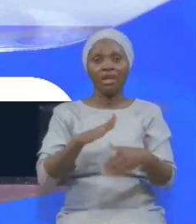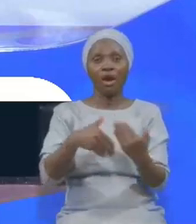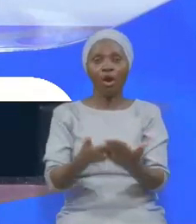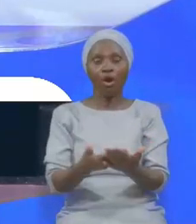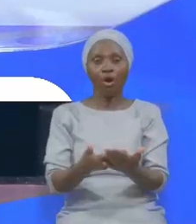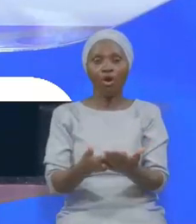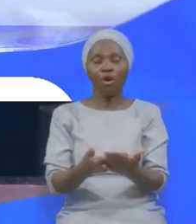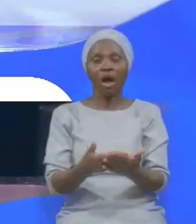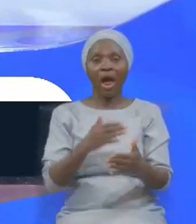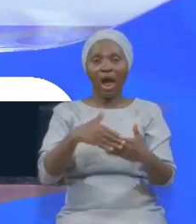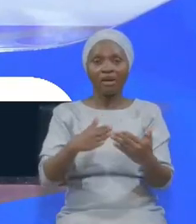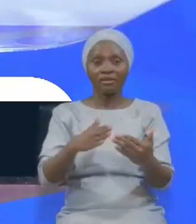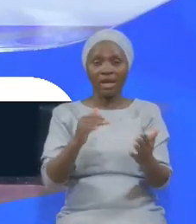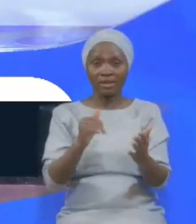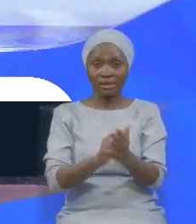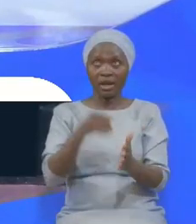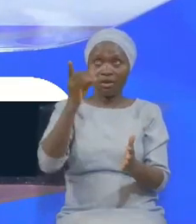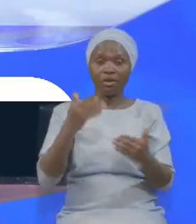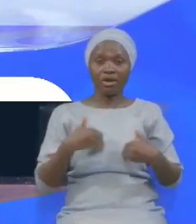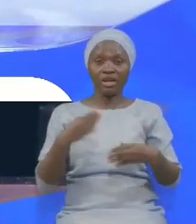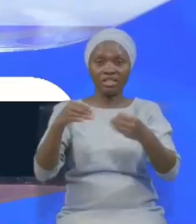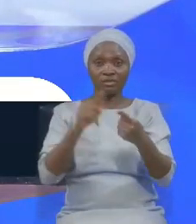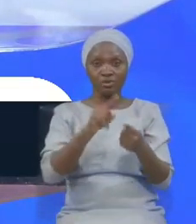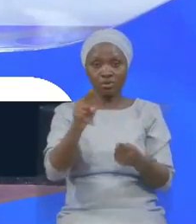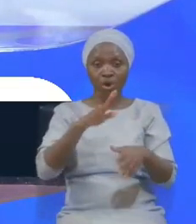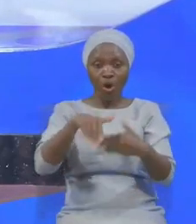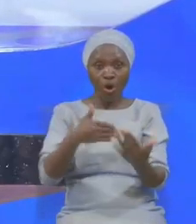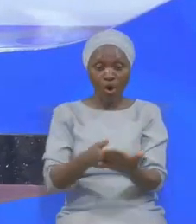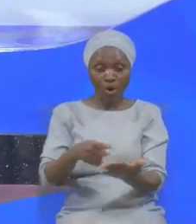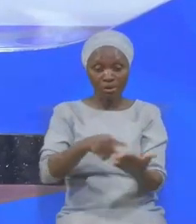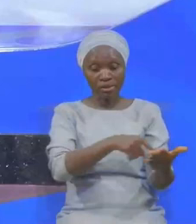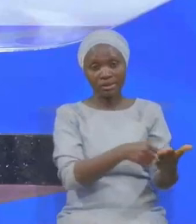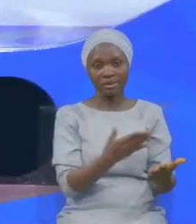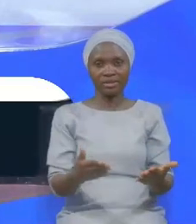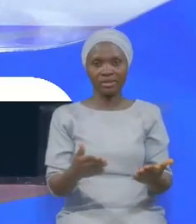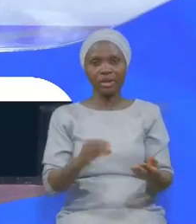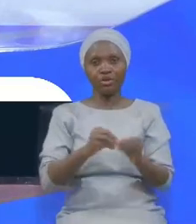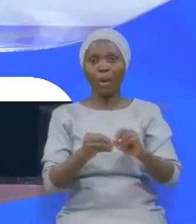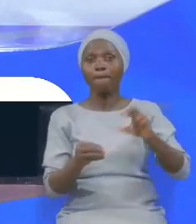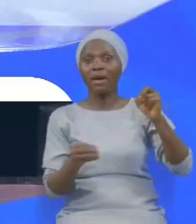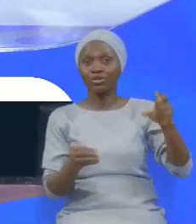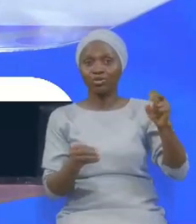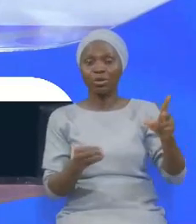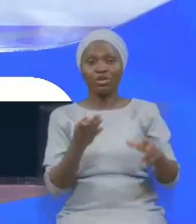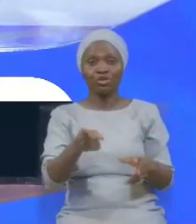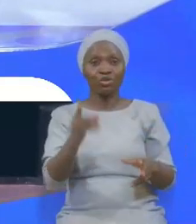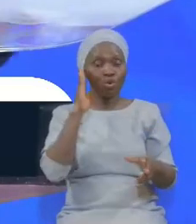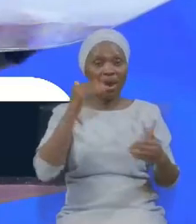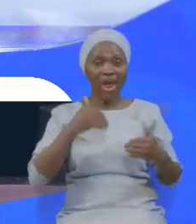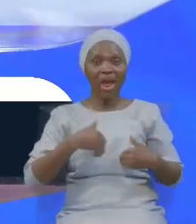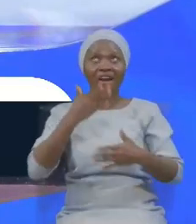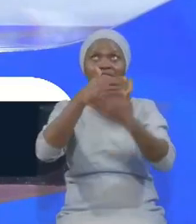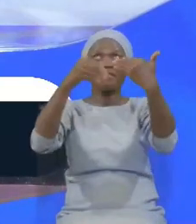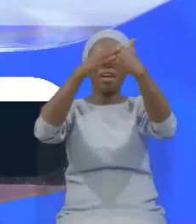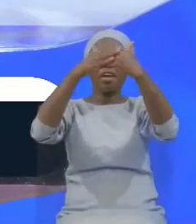et puis en fin de compte, numéro 12, il y aura le paradis infini.